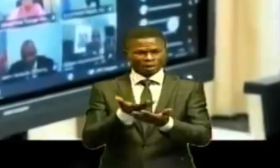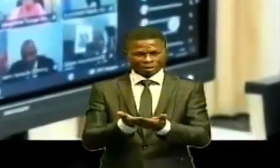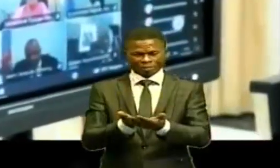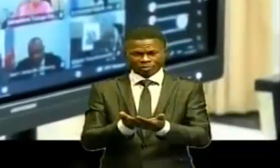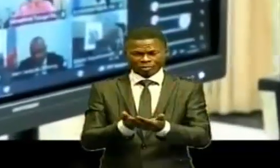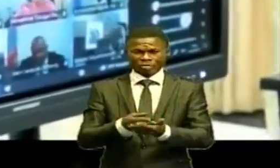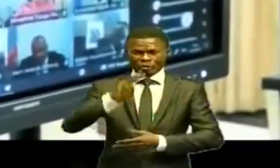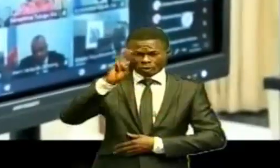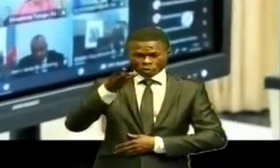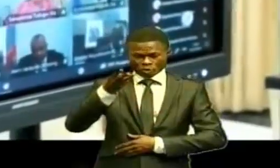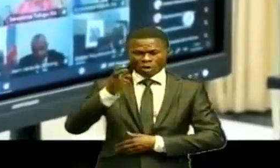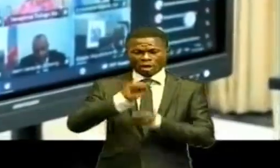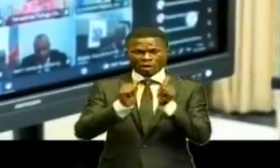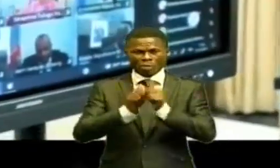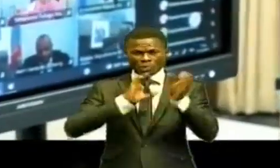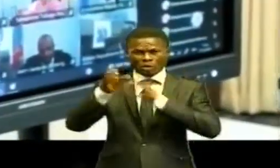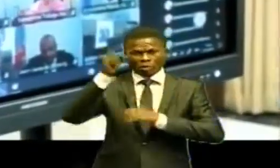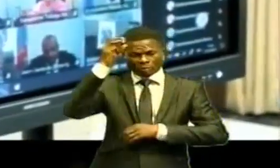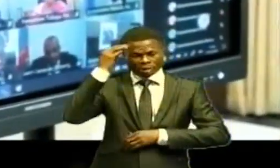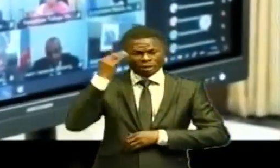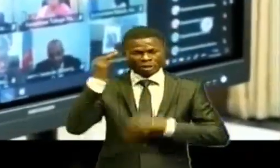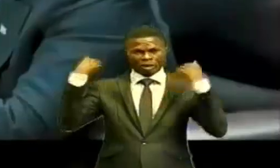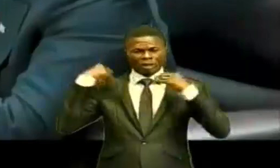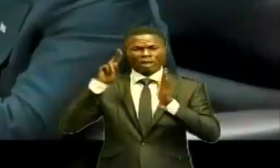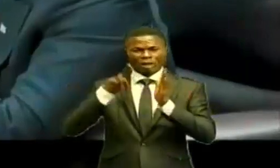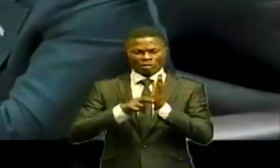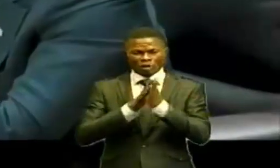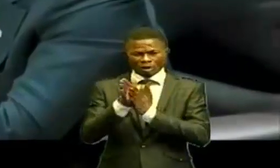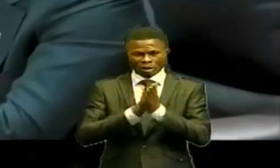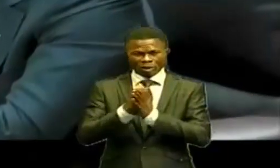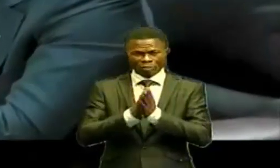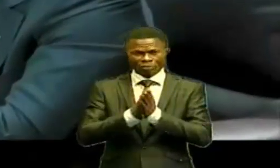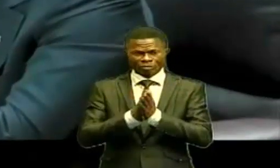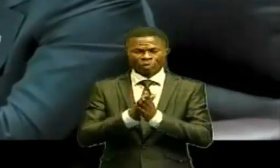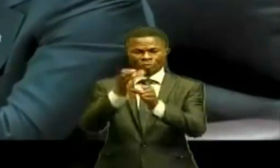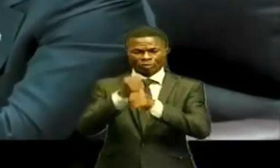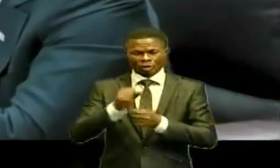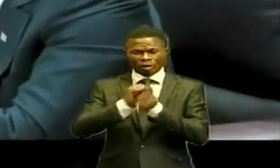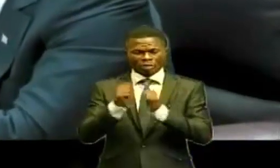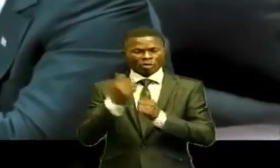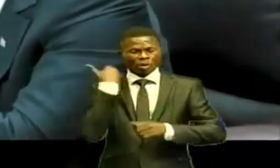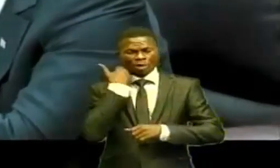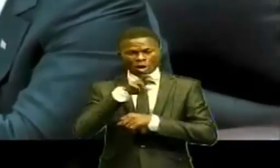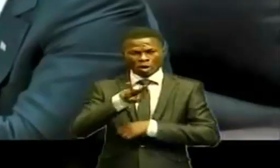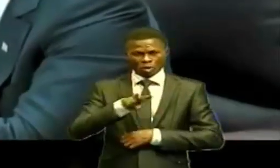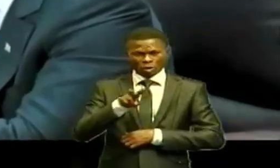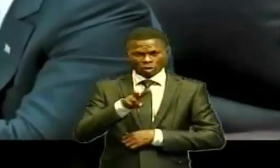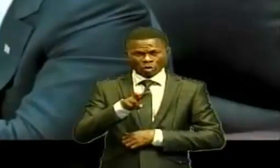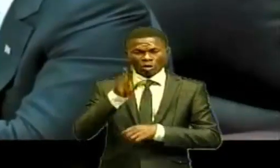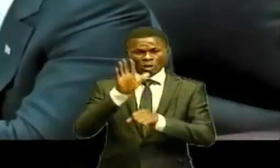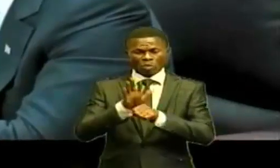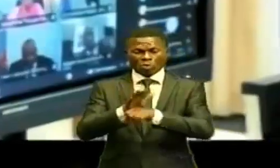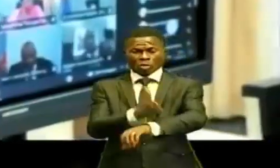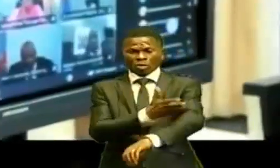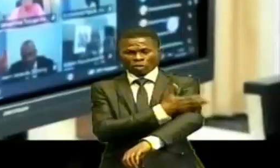Le troisième point de la communication du Premier ministre chef du gouvernement a porté sur la recrudescence de cas de COVID. Face au nombre croissant